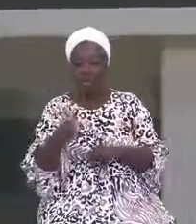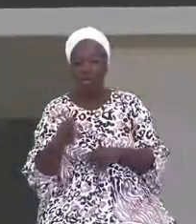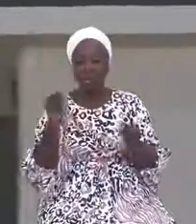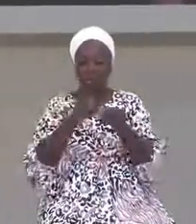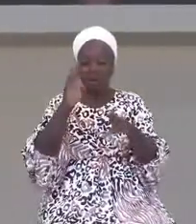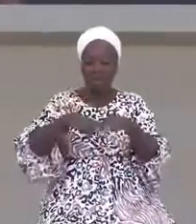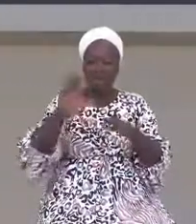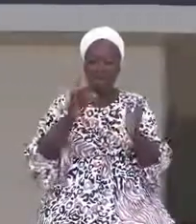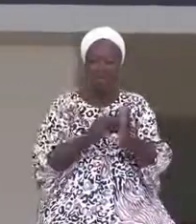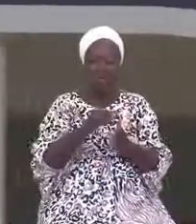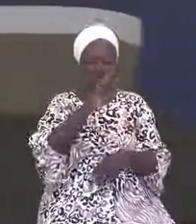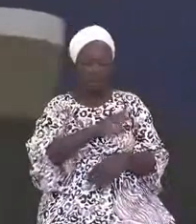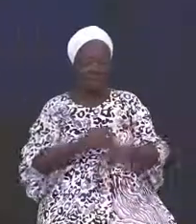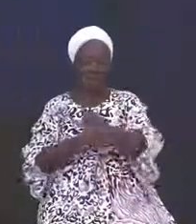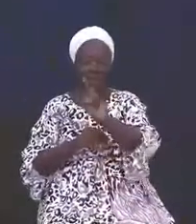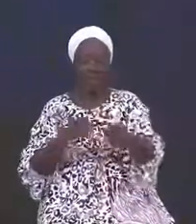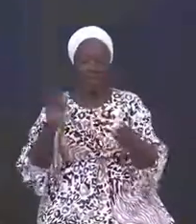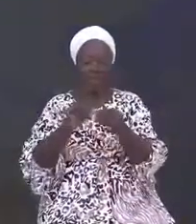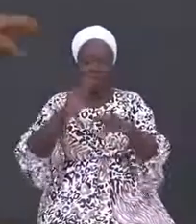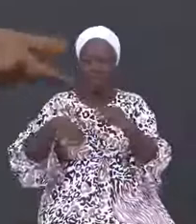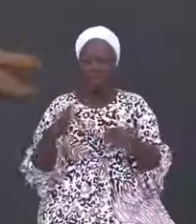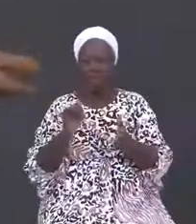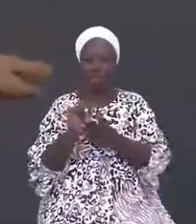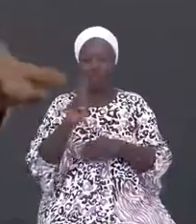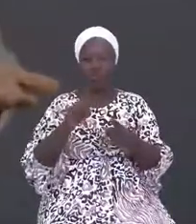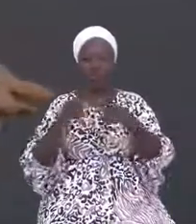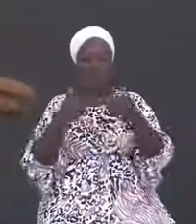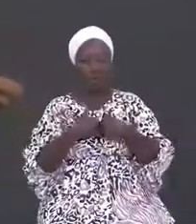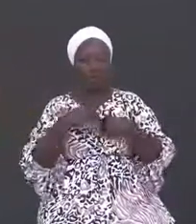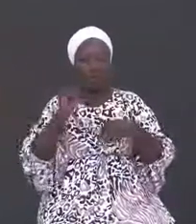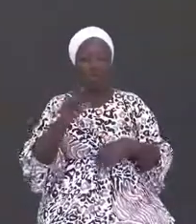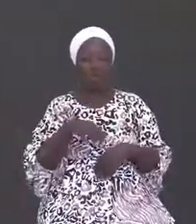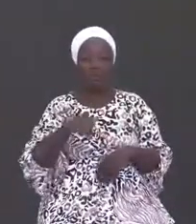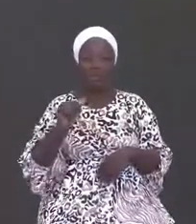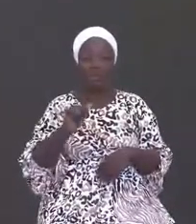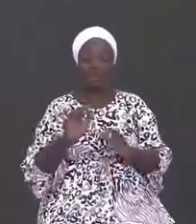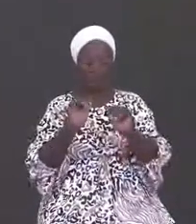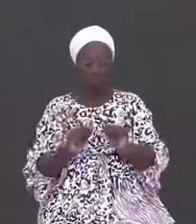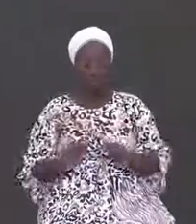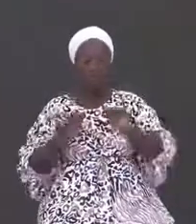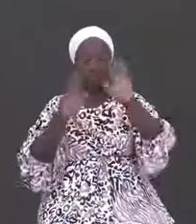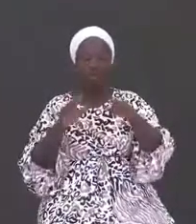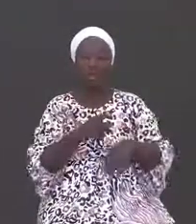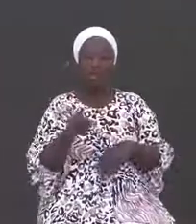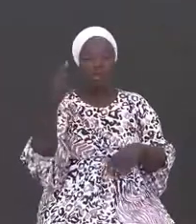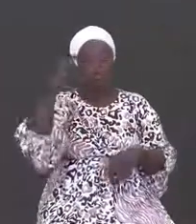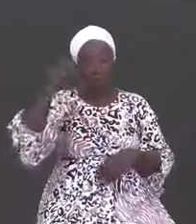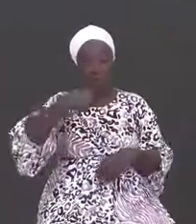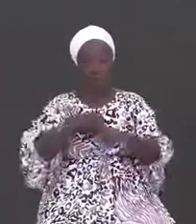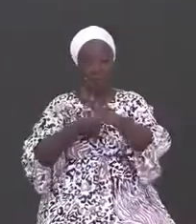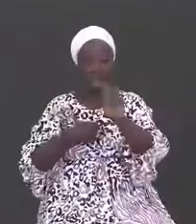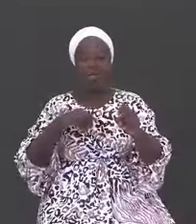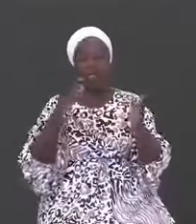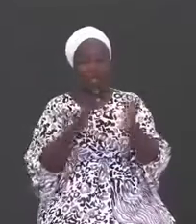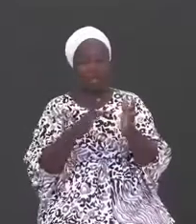jeux, plus que les choses que tu avais? Est-ce que tu peux les abandonner encore pour moi? Jésus a